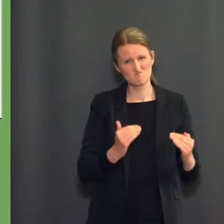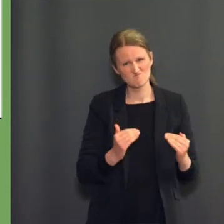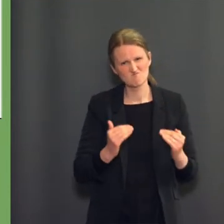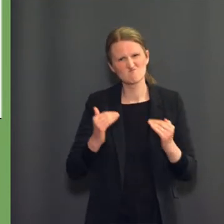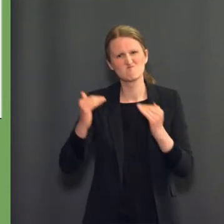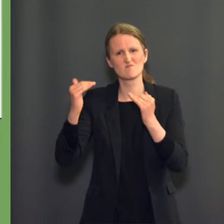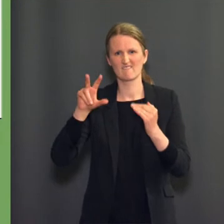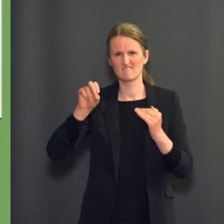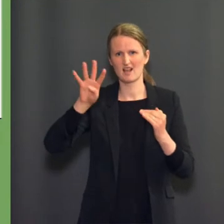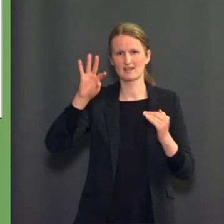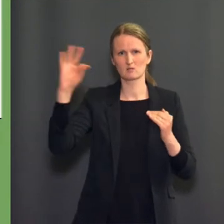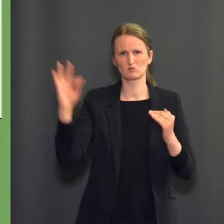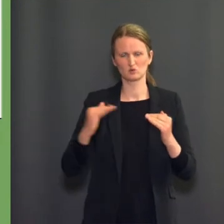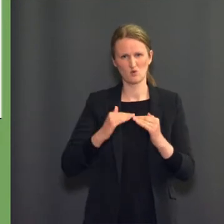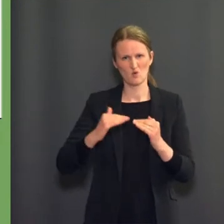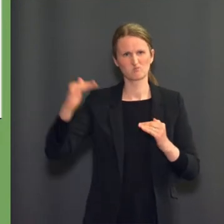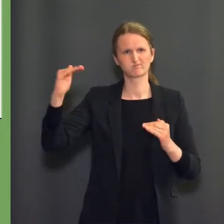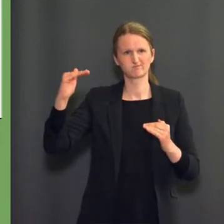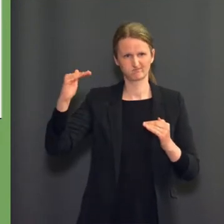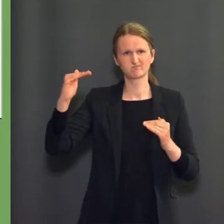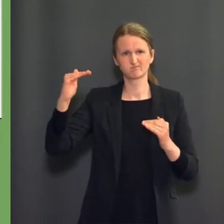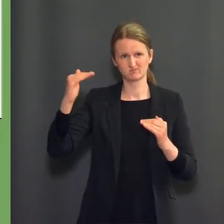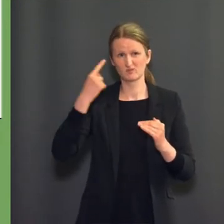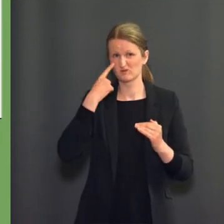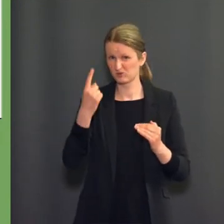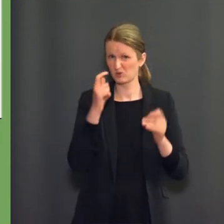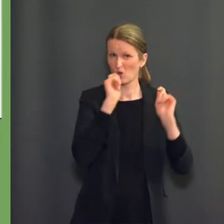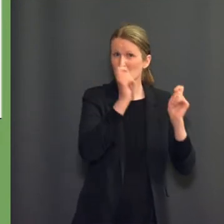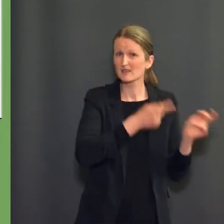les hospitalisations qui augmentent.